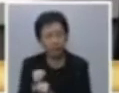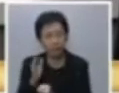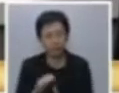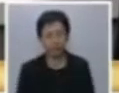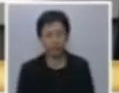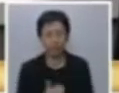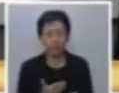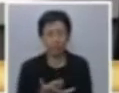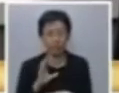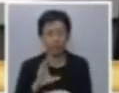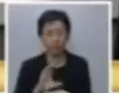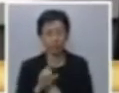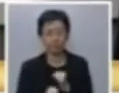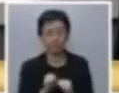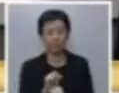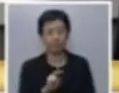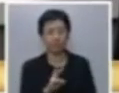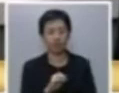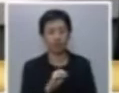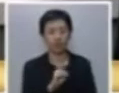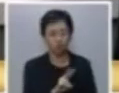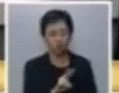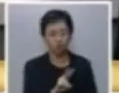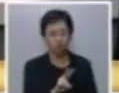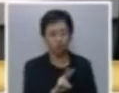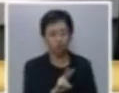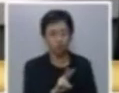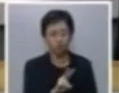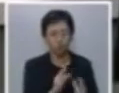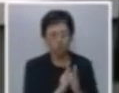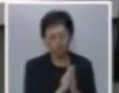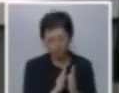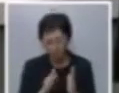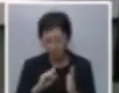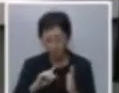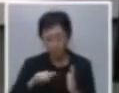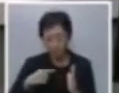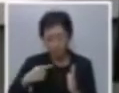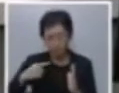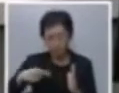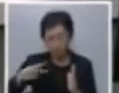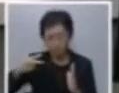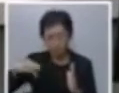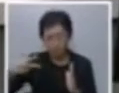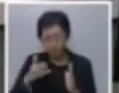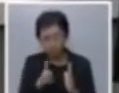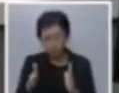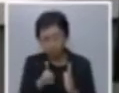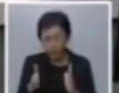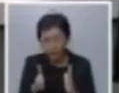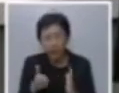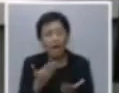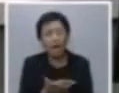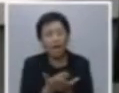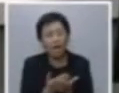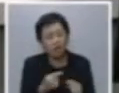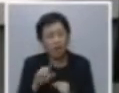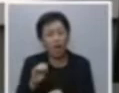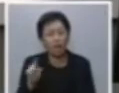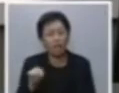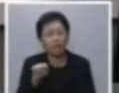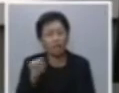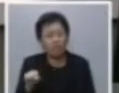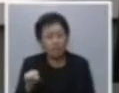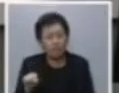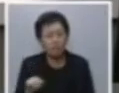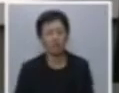านประธานครับล่วงข้ามา3เดือนมีบางหน่วยงานก่อหนี้ผูกพันได้ร้อยละ50 ราะฉะนั้น